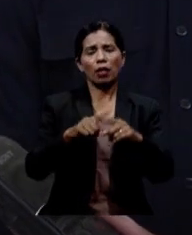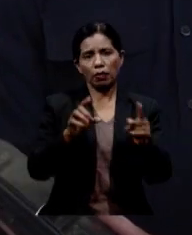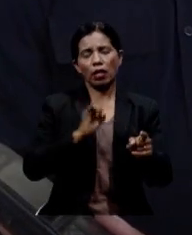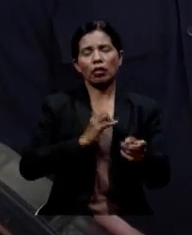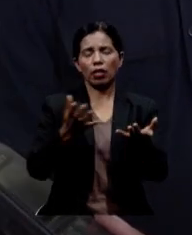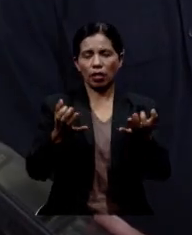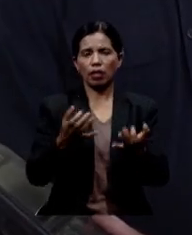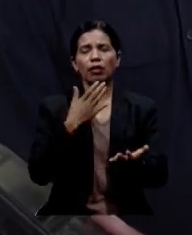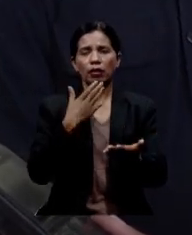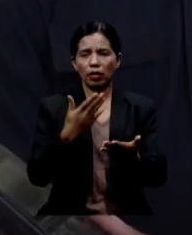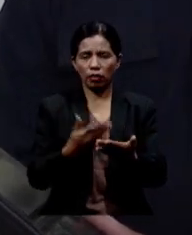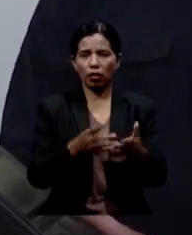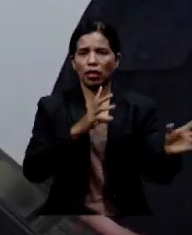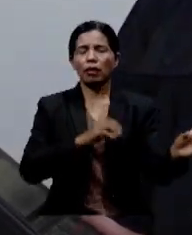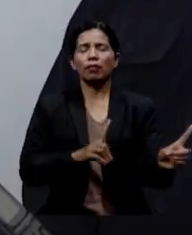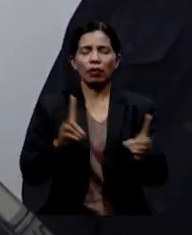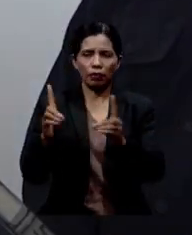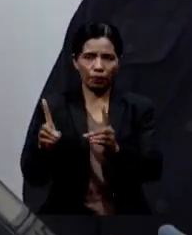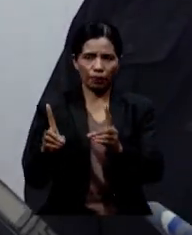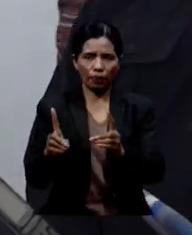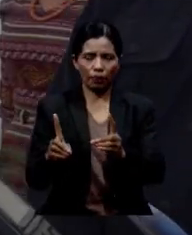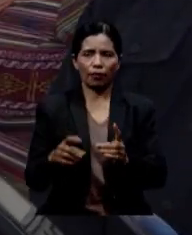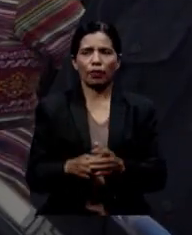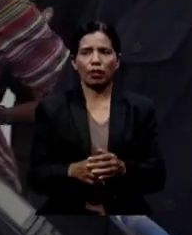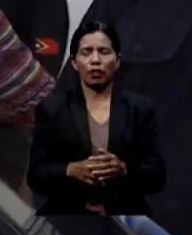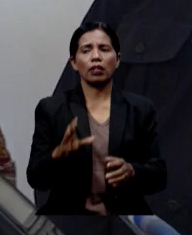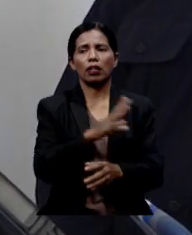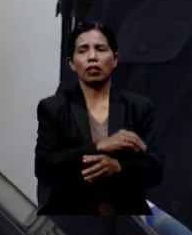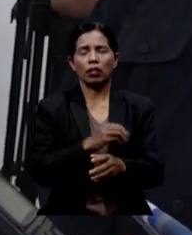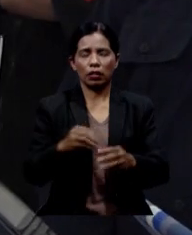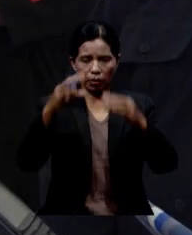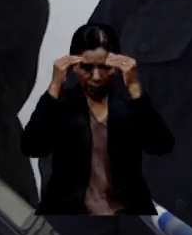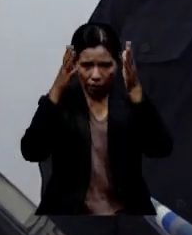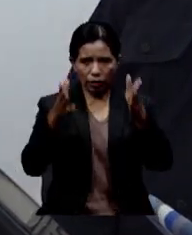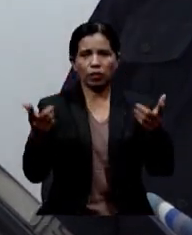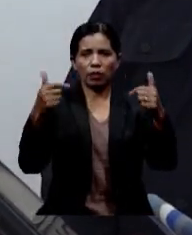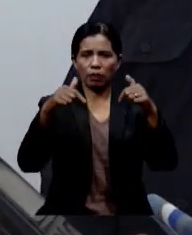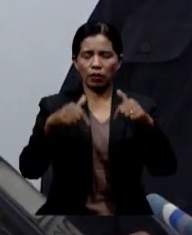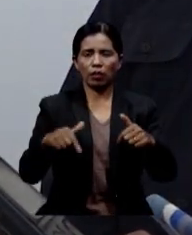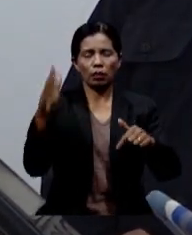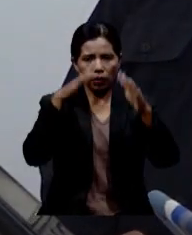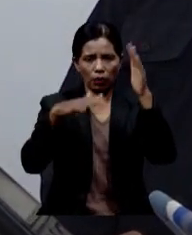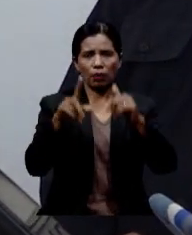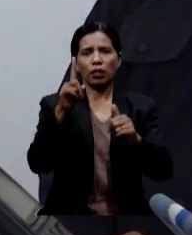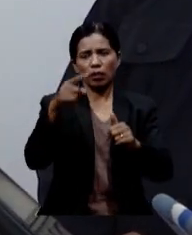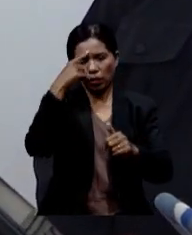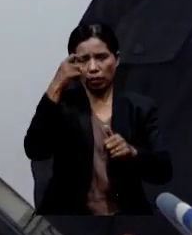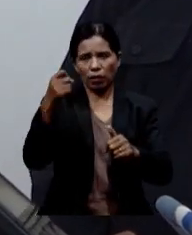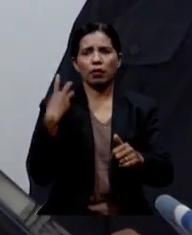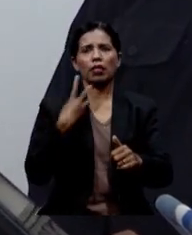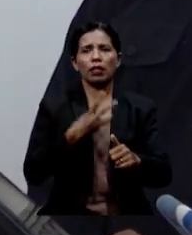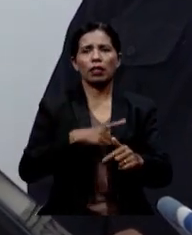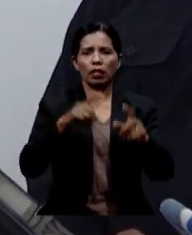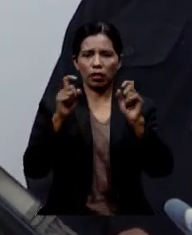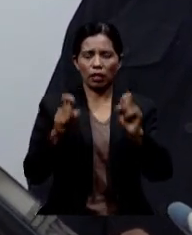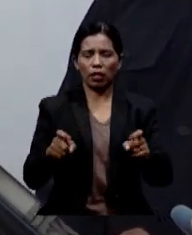em geral ninia implementação, ninia ankata atrasos de professor sira mai, ne mos problema ida tamba ita tendecer